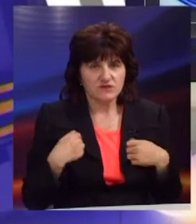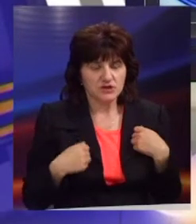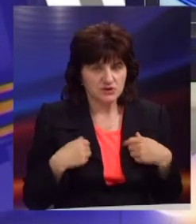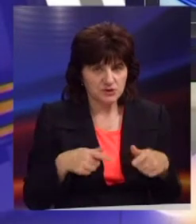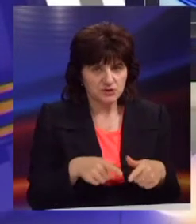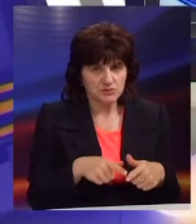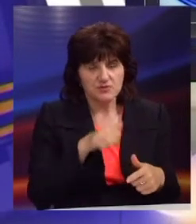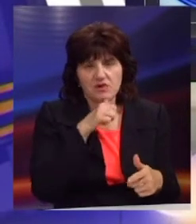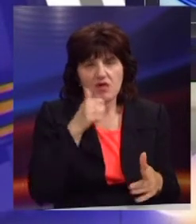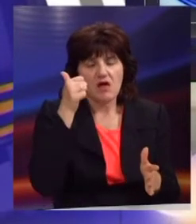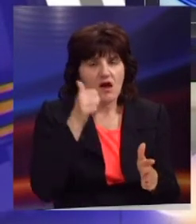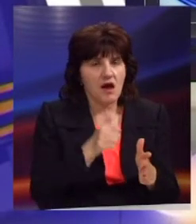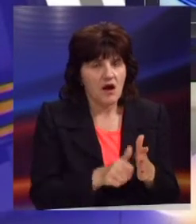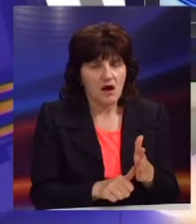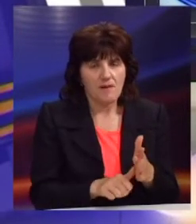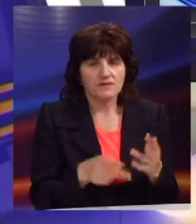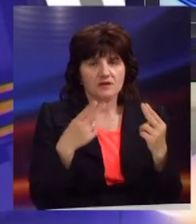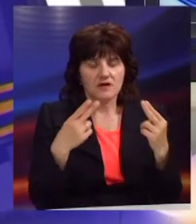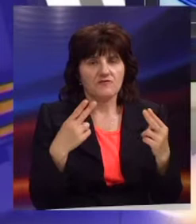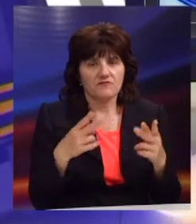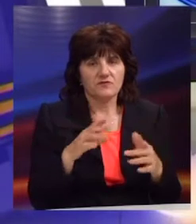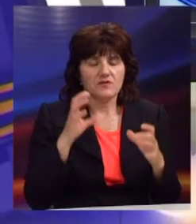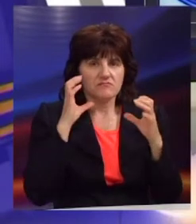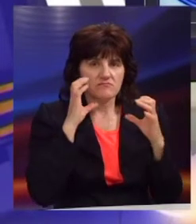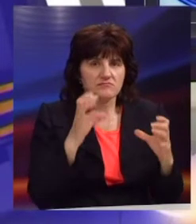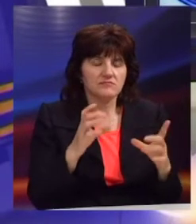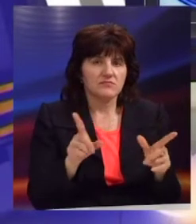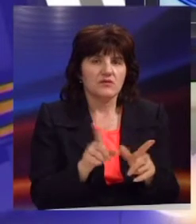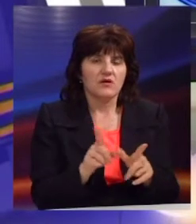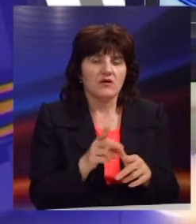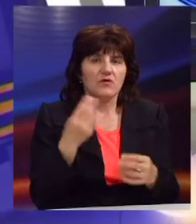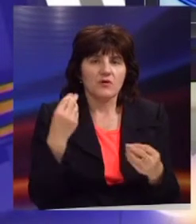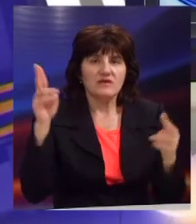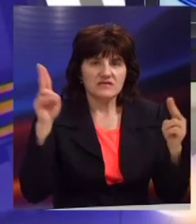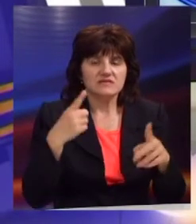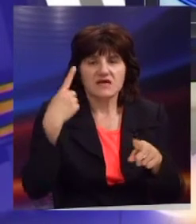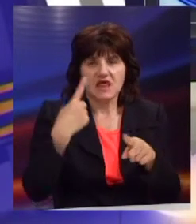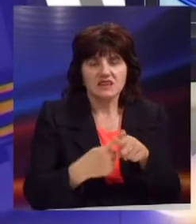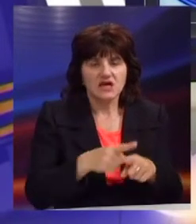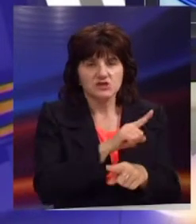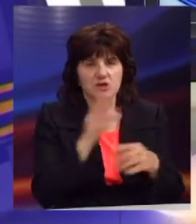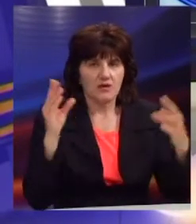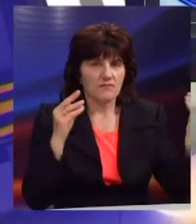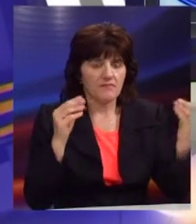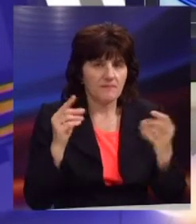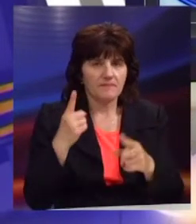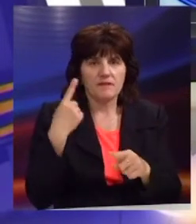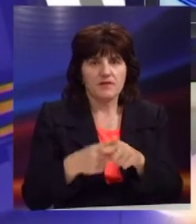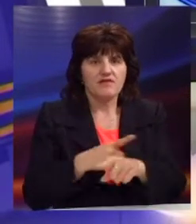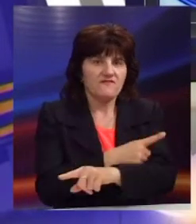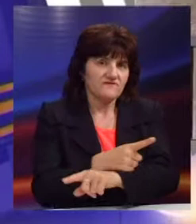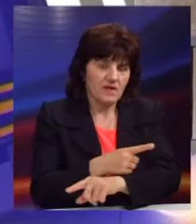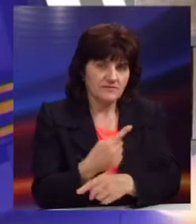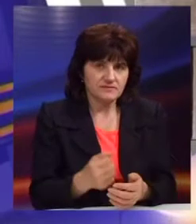se u oblasti informisanja apsolutno rukovodila osnovnim novinarskim načelima, kao što su objektivnost, tačnost, nezavisnost i